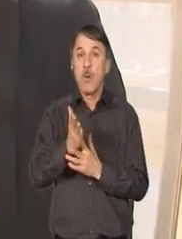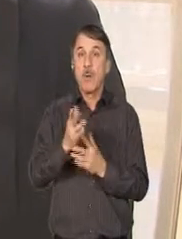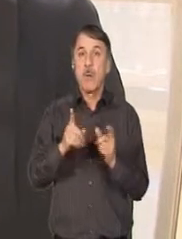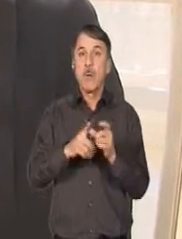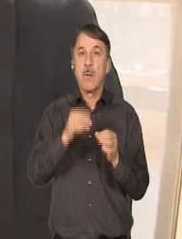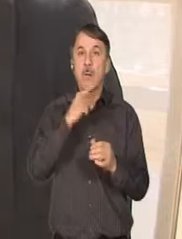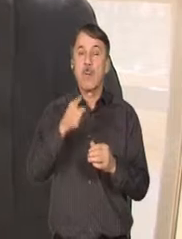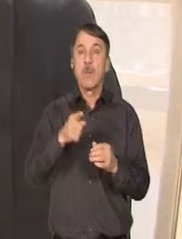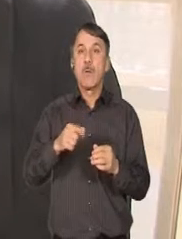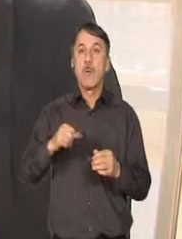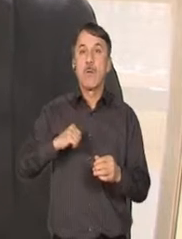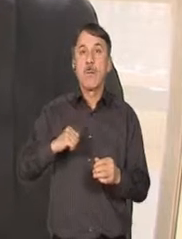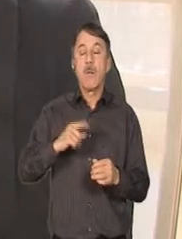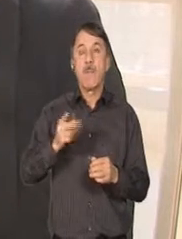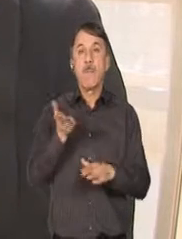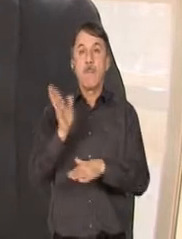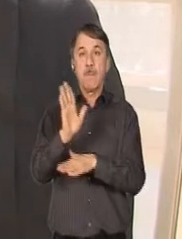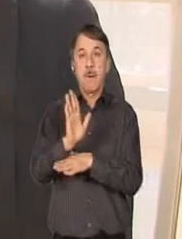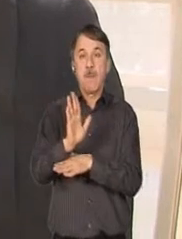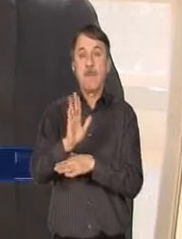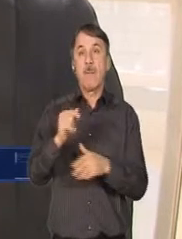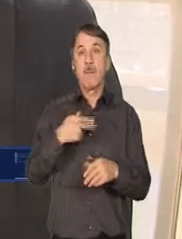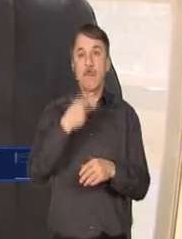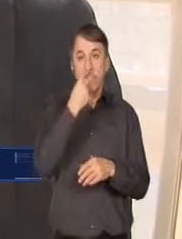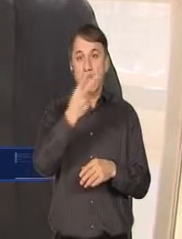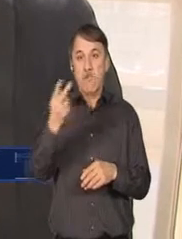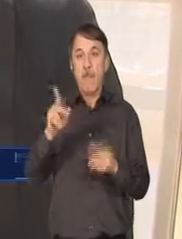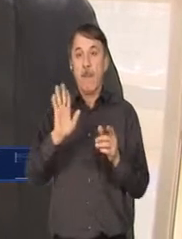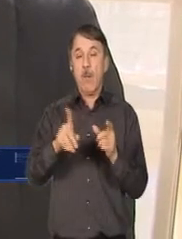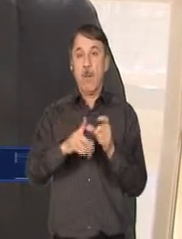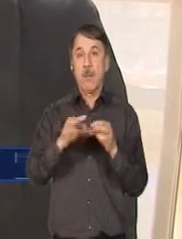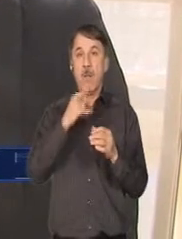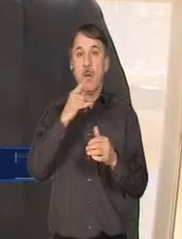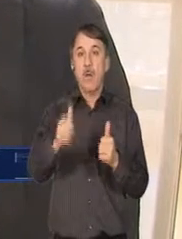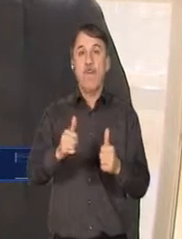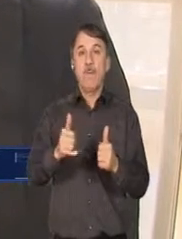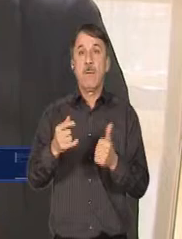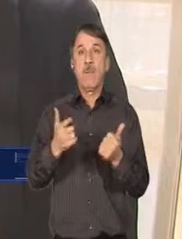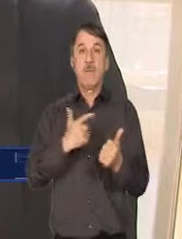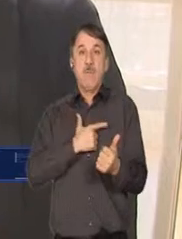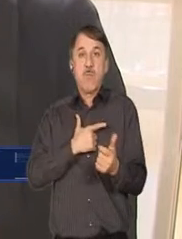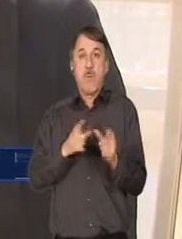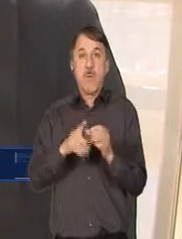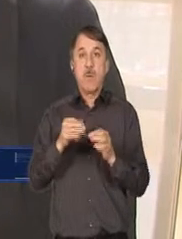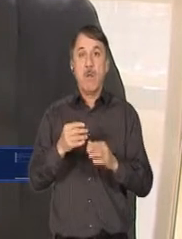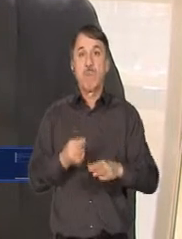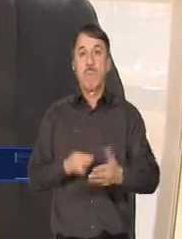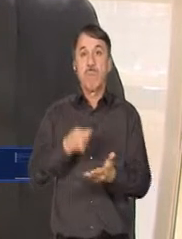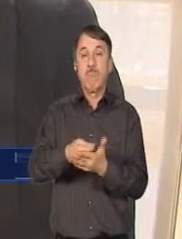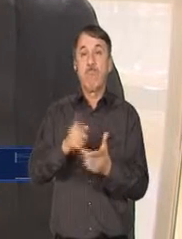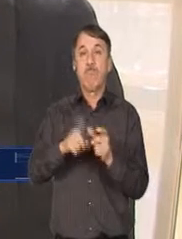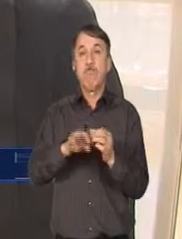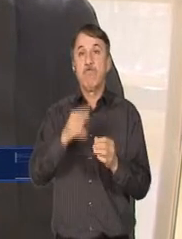projektu digitalizacije kulturne baštine postignut je veliki napredak, a u skladu sa ranije definisanim